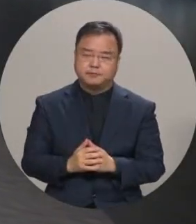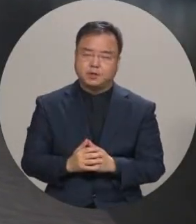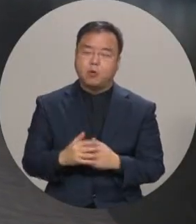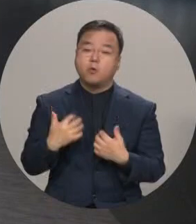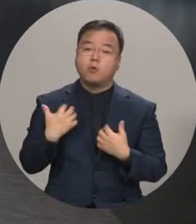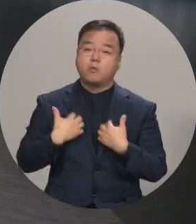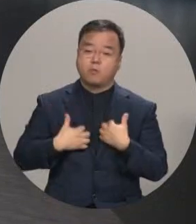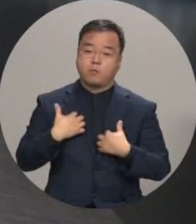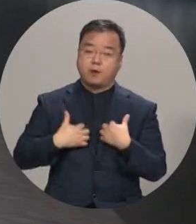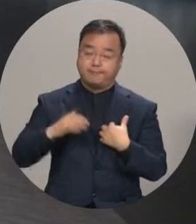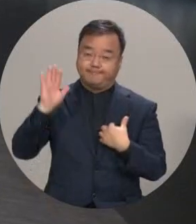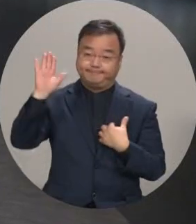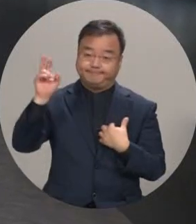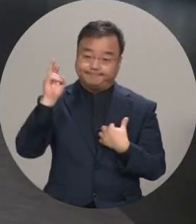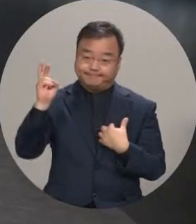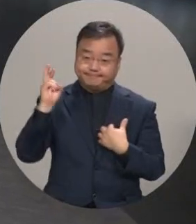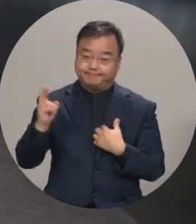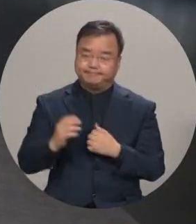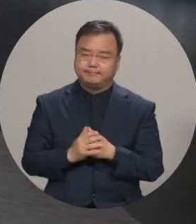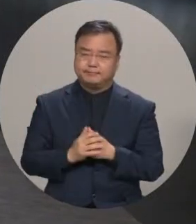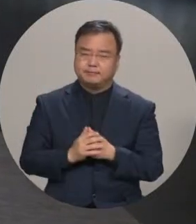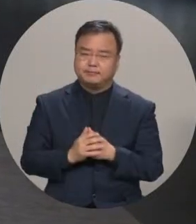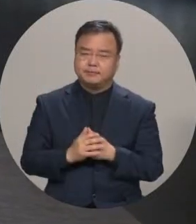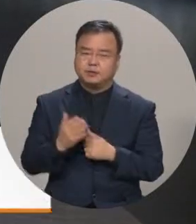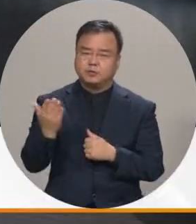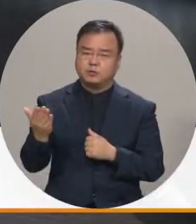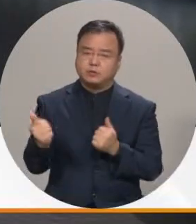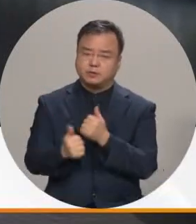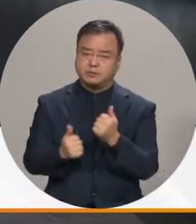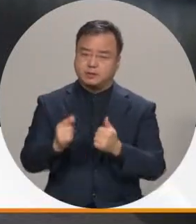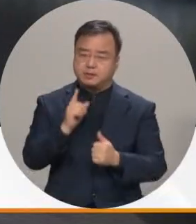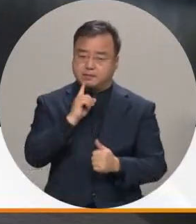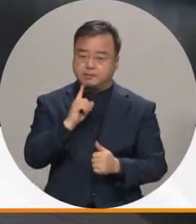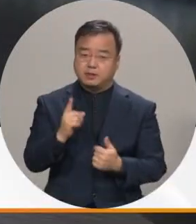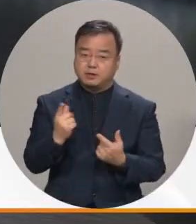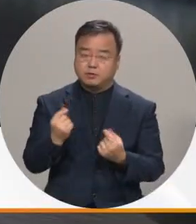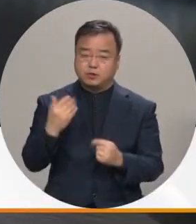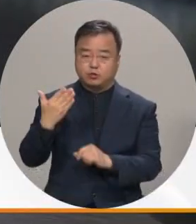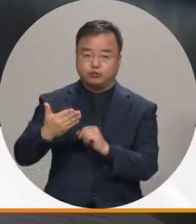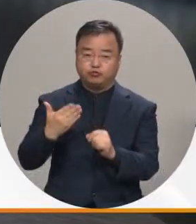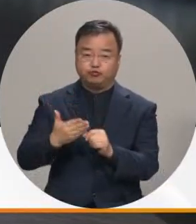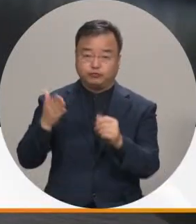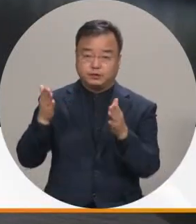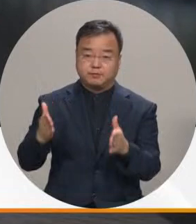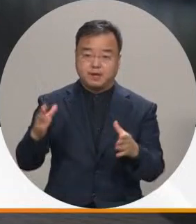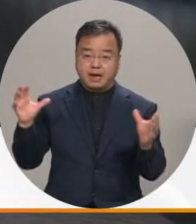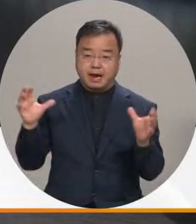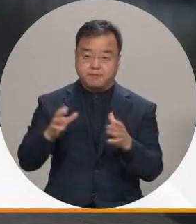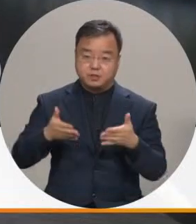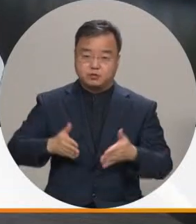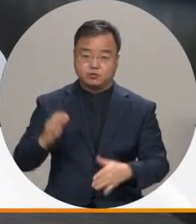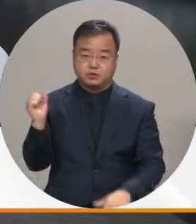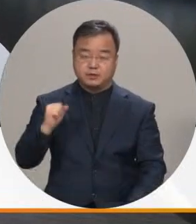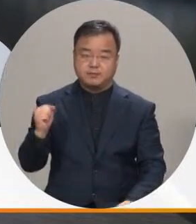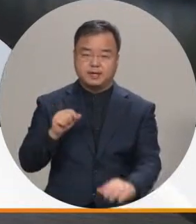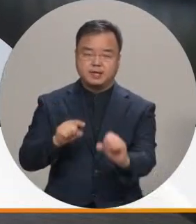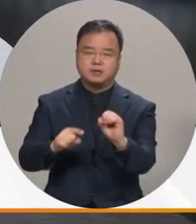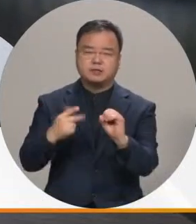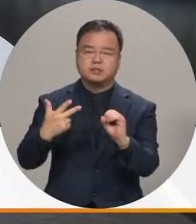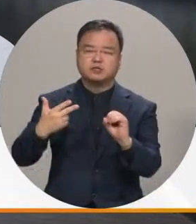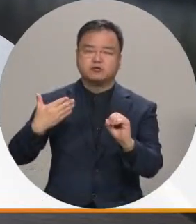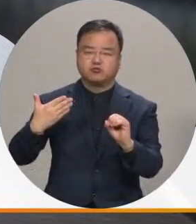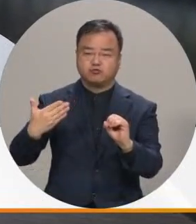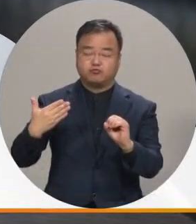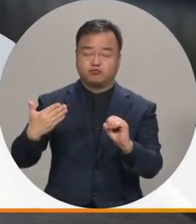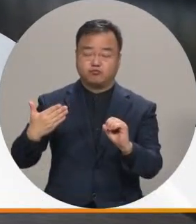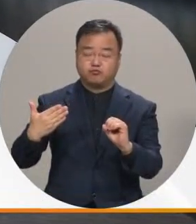전이기도 합니다 예 위원님께서이 9년만에 합계 출산율이 0.7명 수준으로 반등할 것이라는 분석을